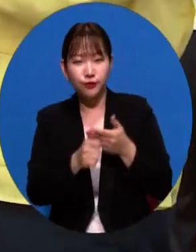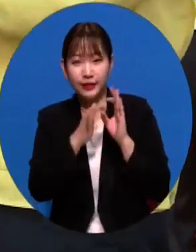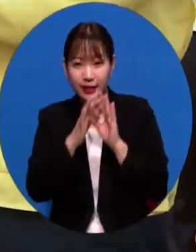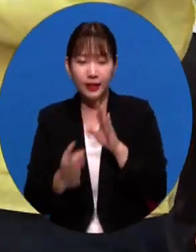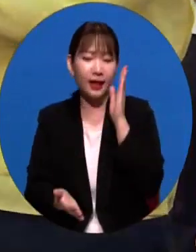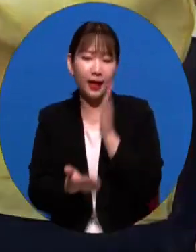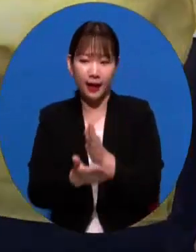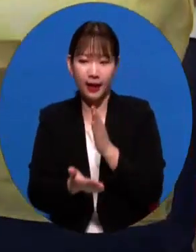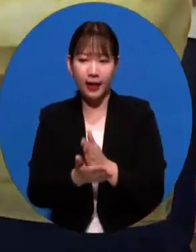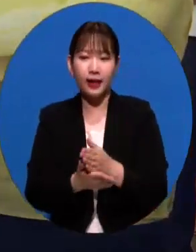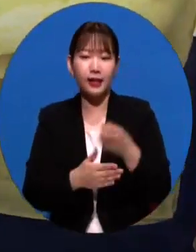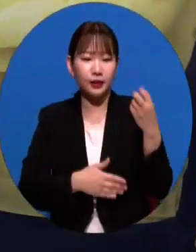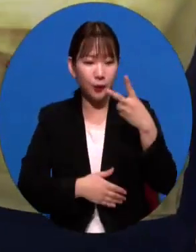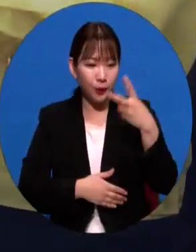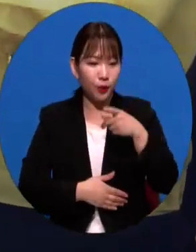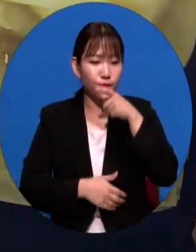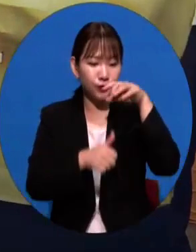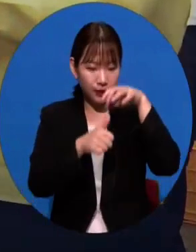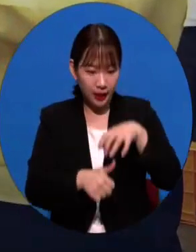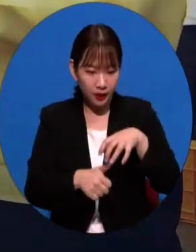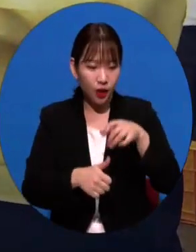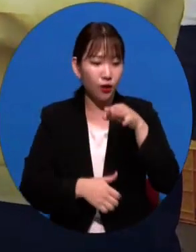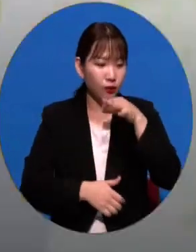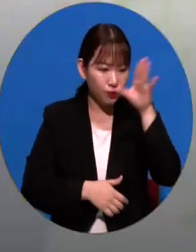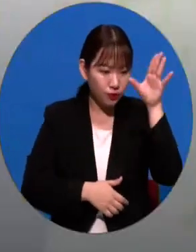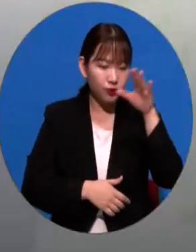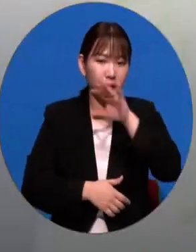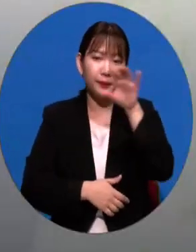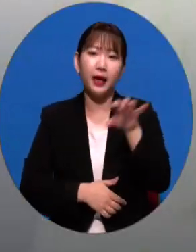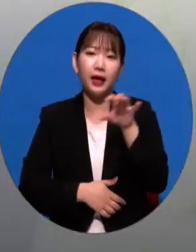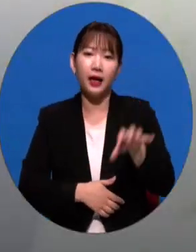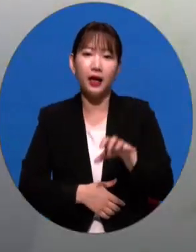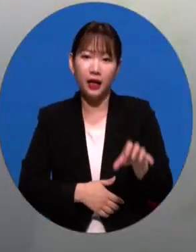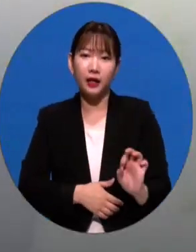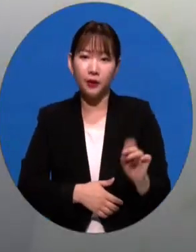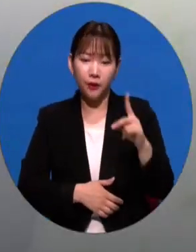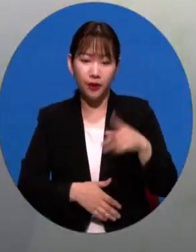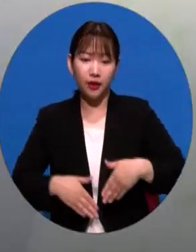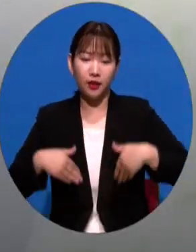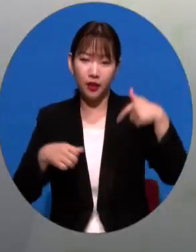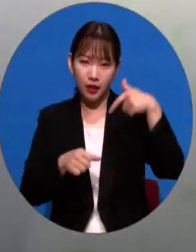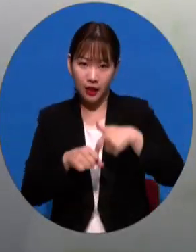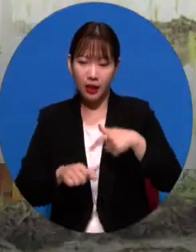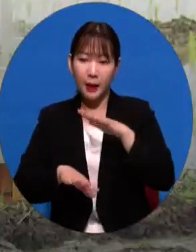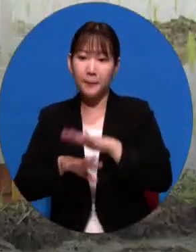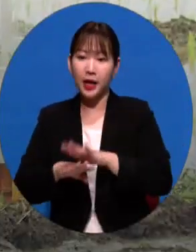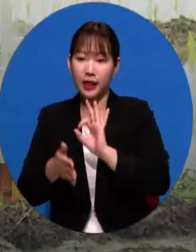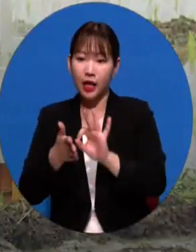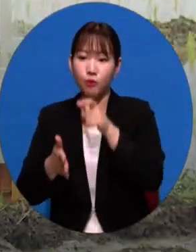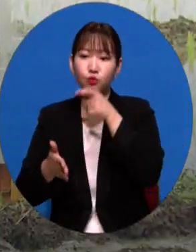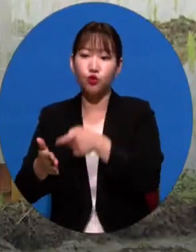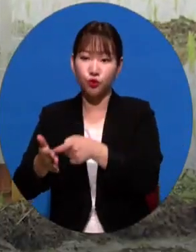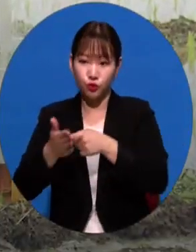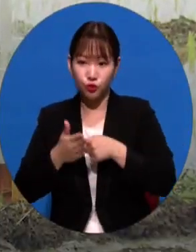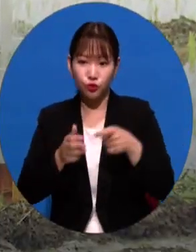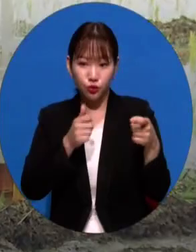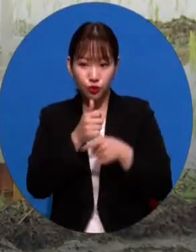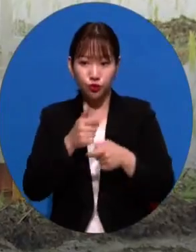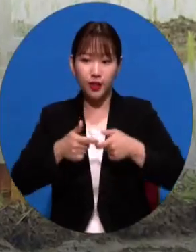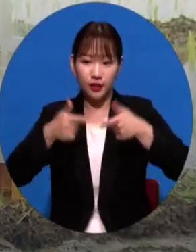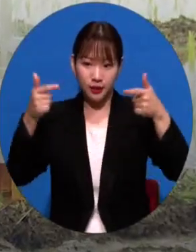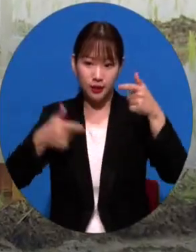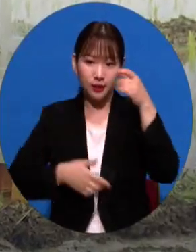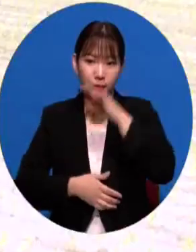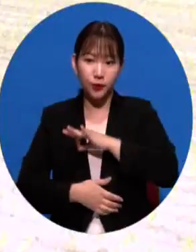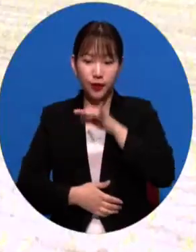수시로 물을 가뒀다 말리는 과정을 반복하는 농법으로 온실가스와 농업용수는 줄이고 수확량은 늘리는 효과가